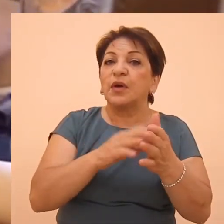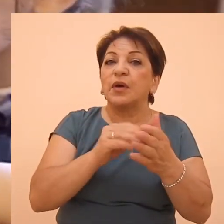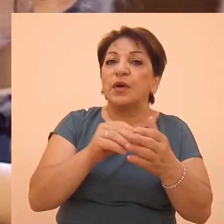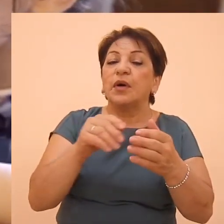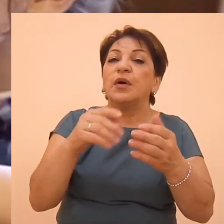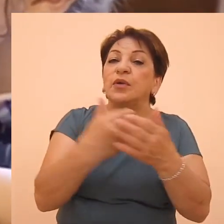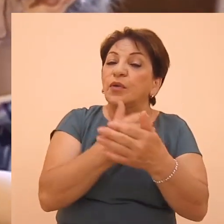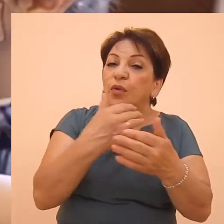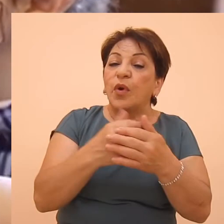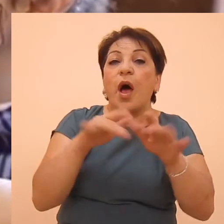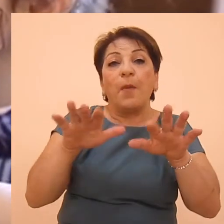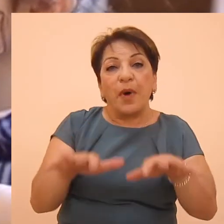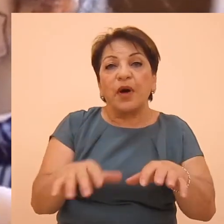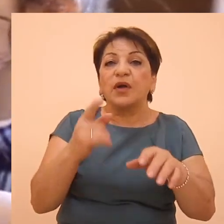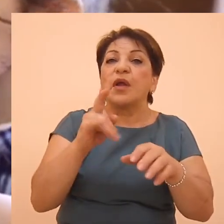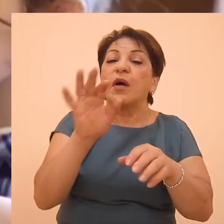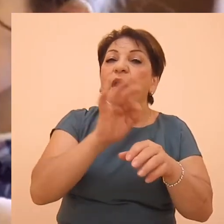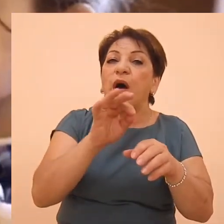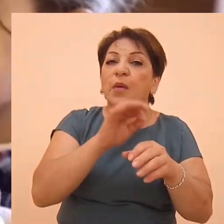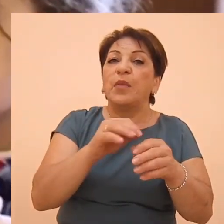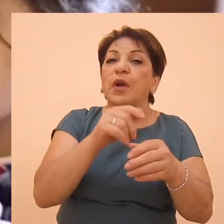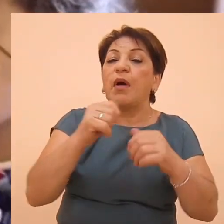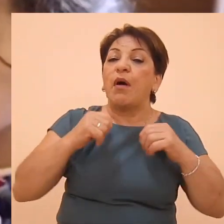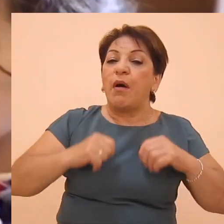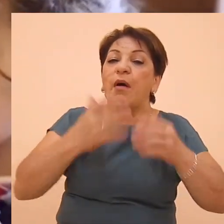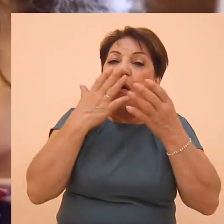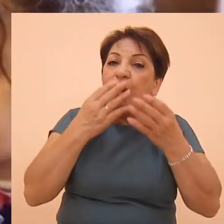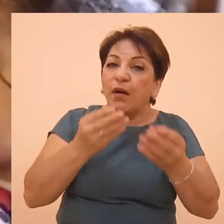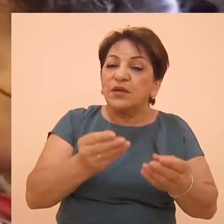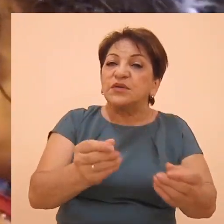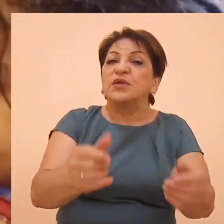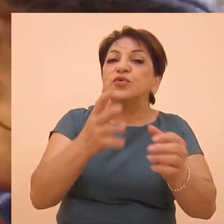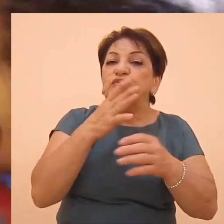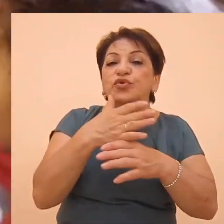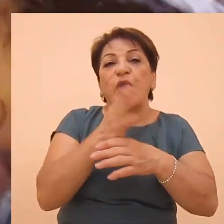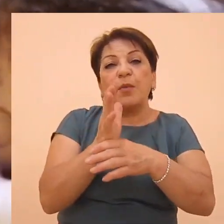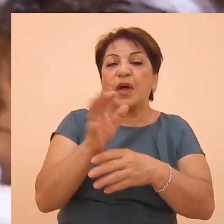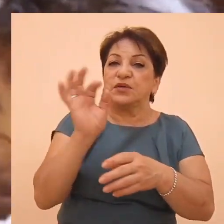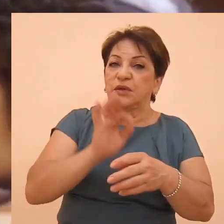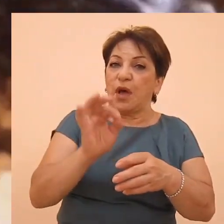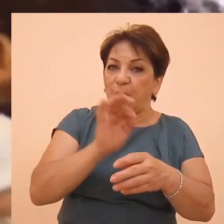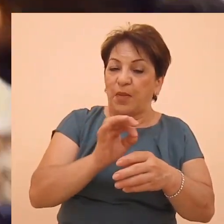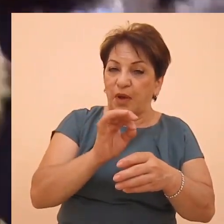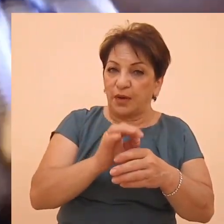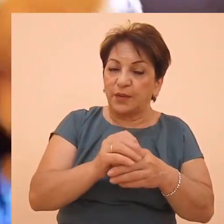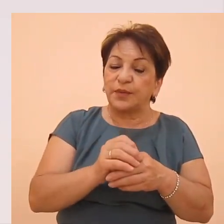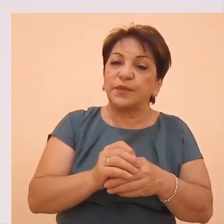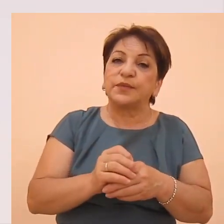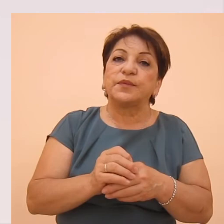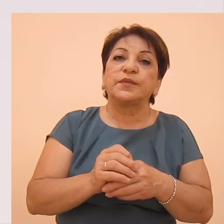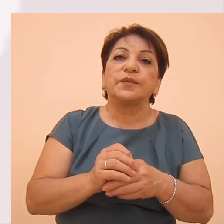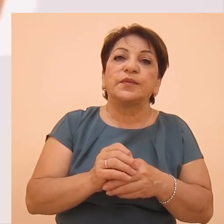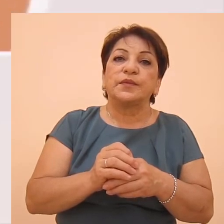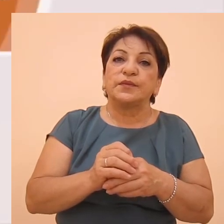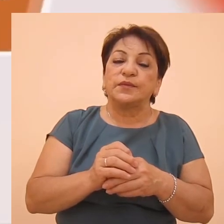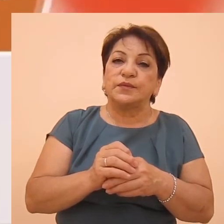կամ համակարգիչը երեխային զբաղեցնելու, հանգստացնելու կամ ժամանցը ապահովելու համար։